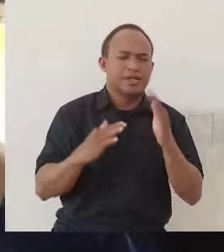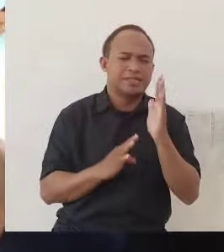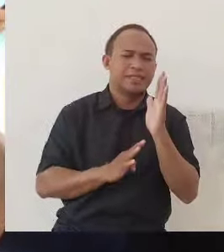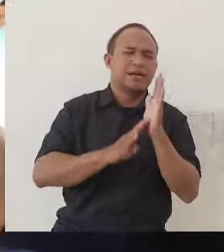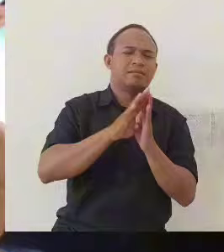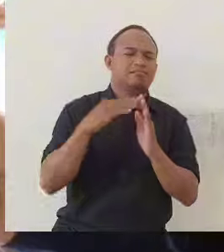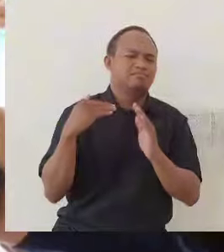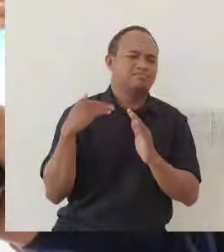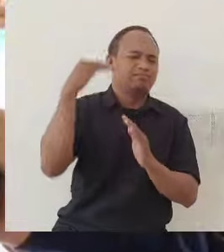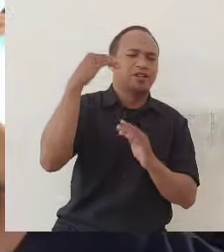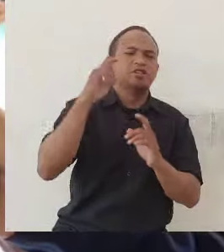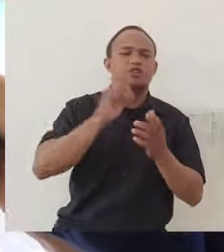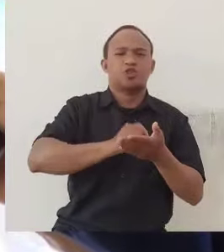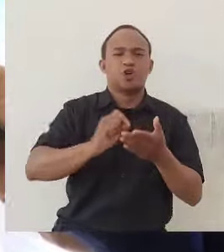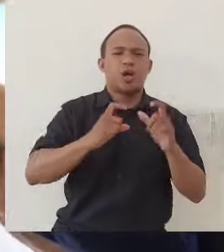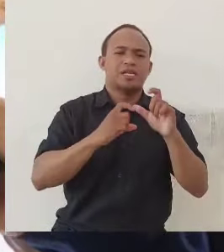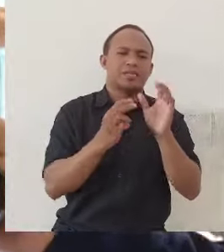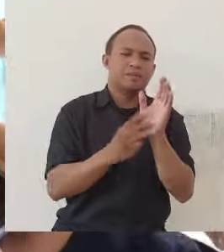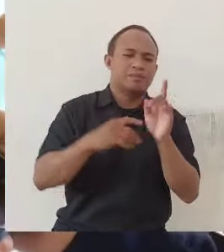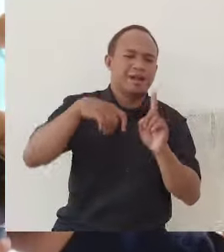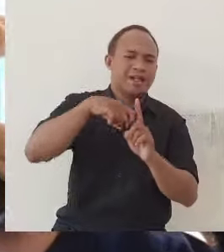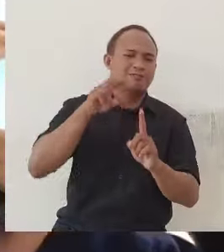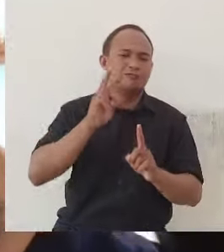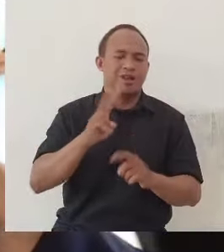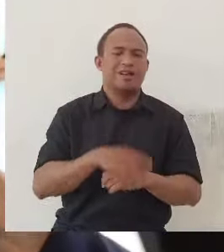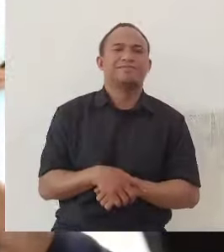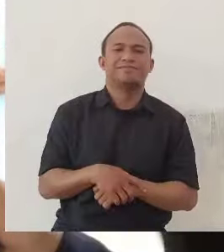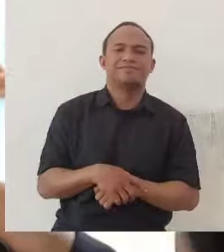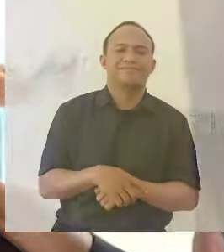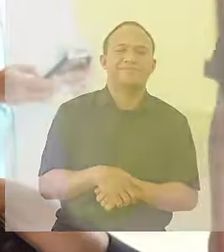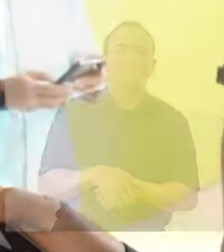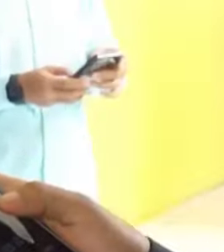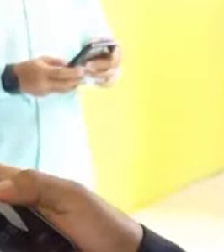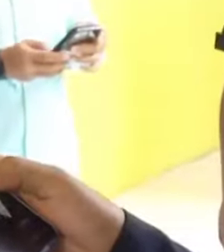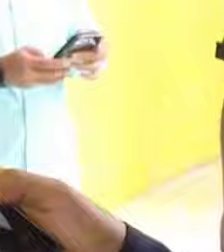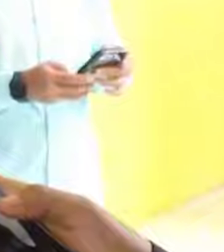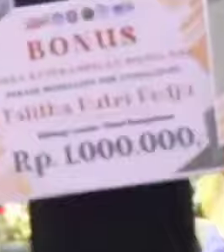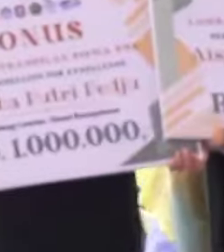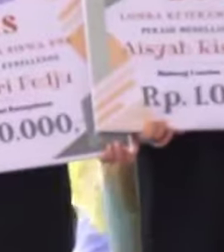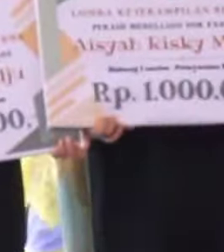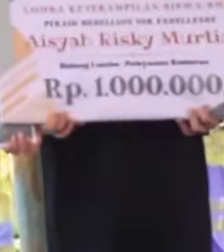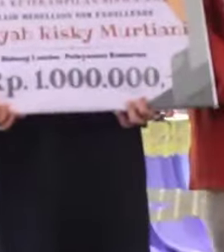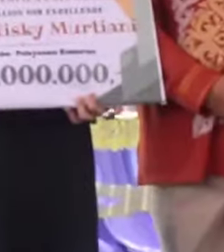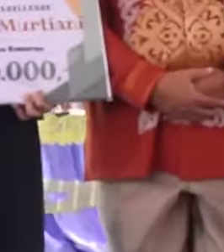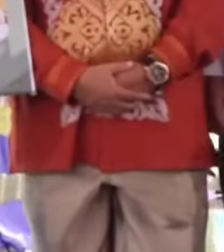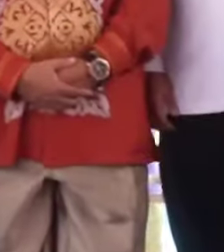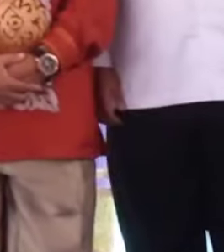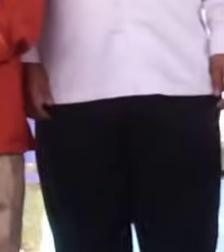terus berputar untuk meningkatkan kualitas dari SMK 2 Gorontalo.